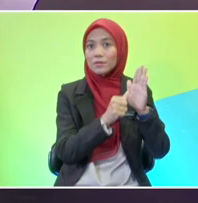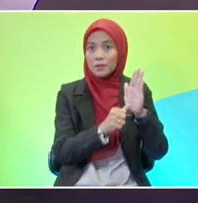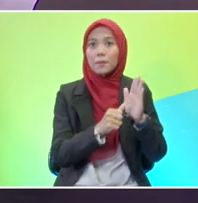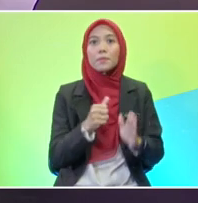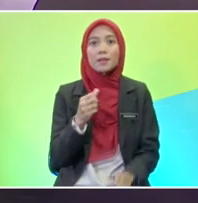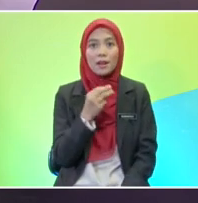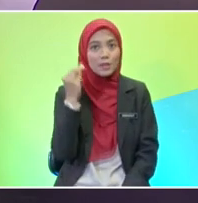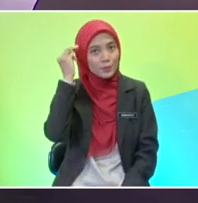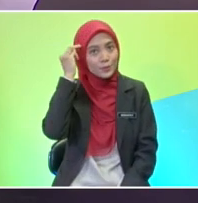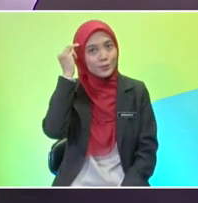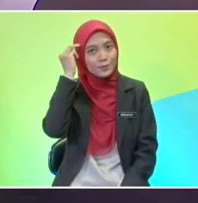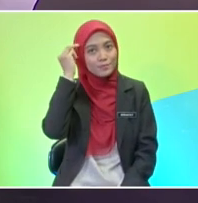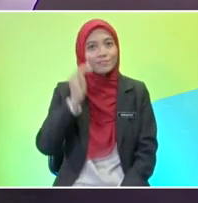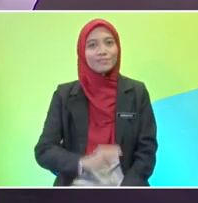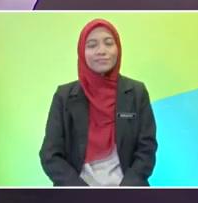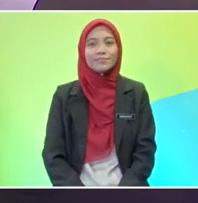ya